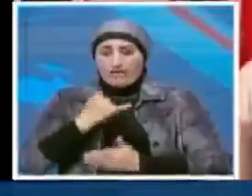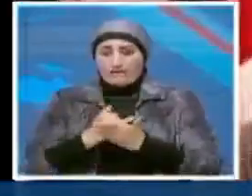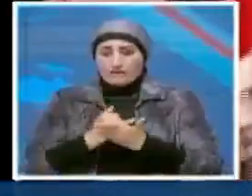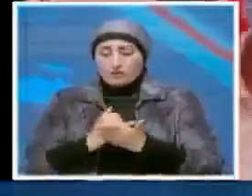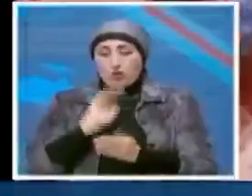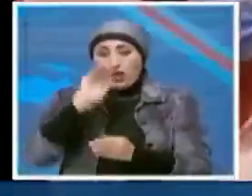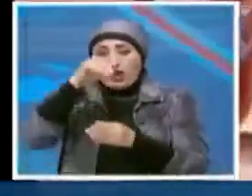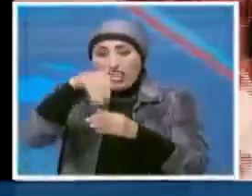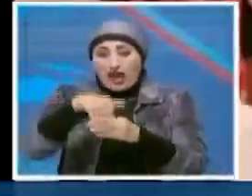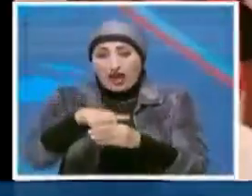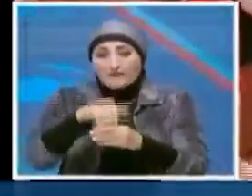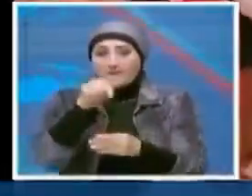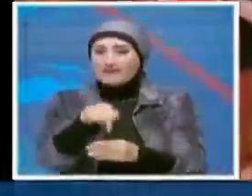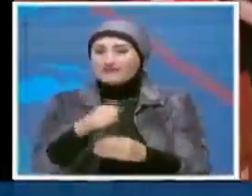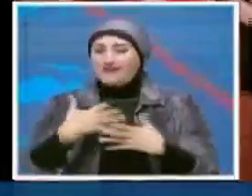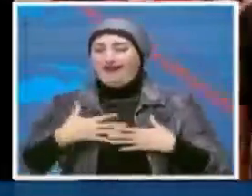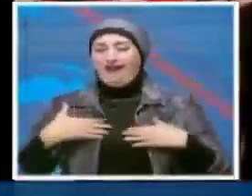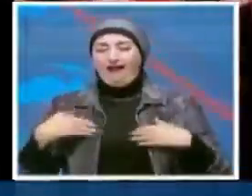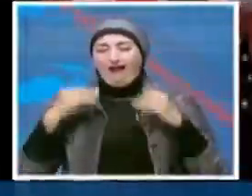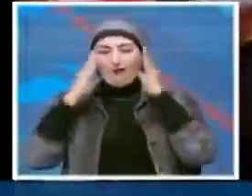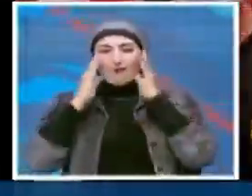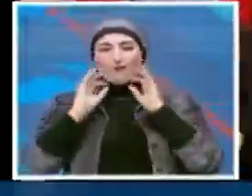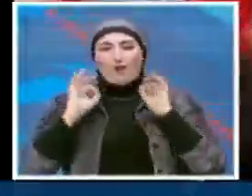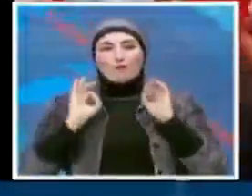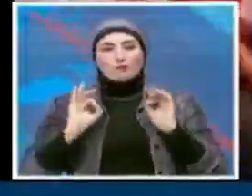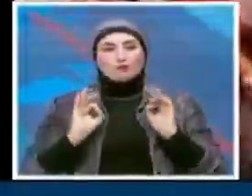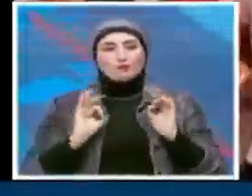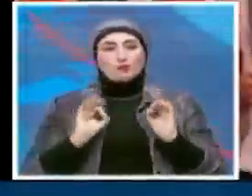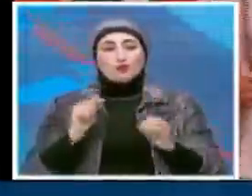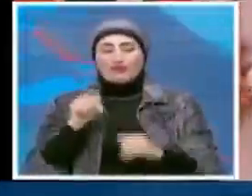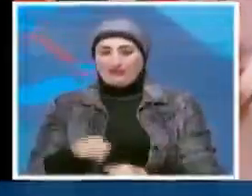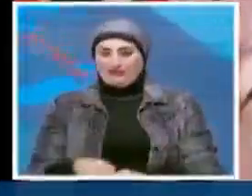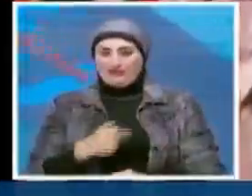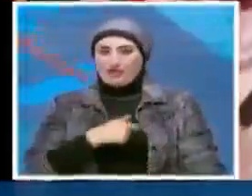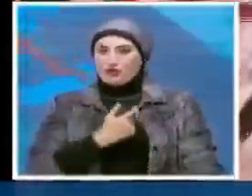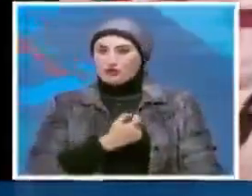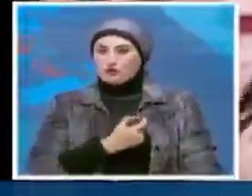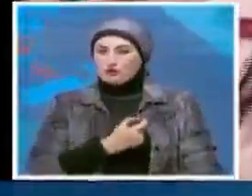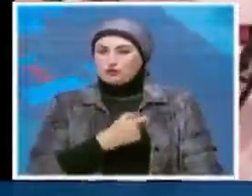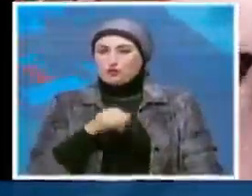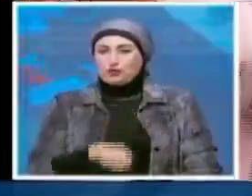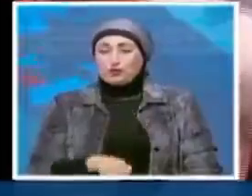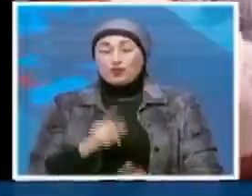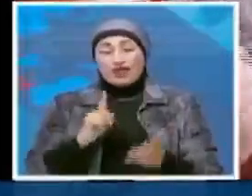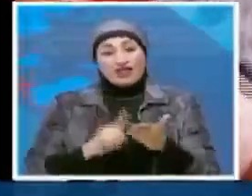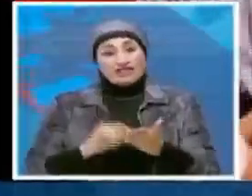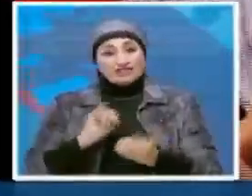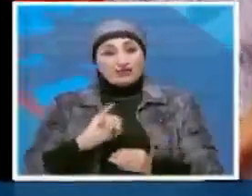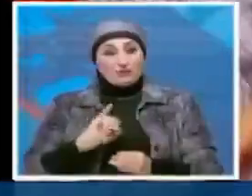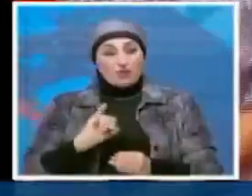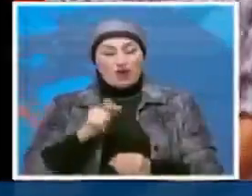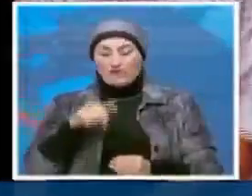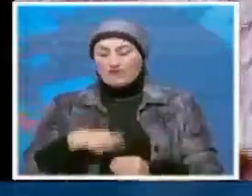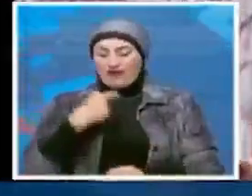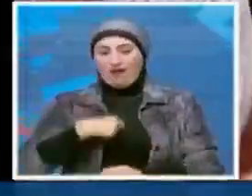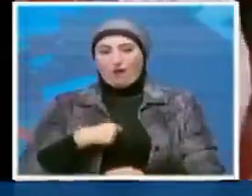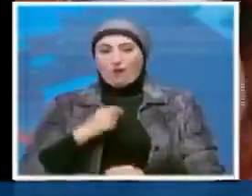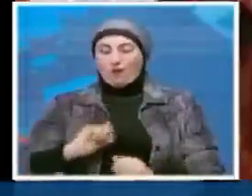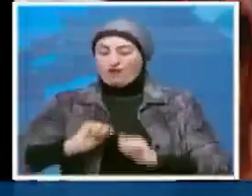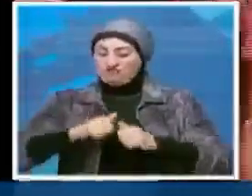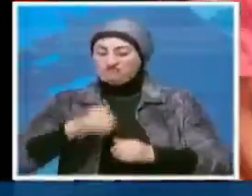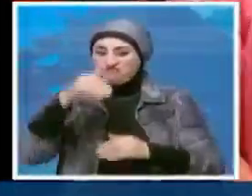تترافق بمشاعر البهجة والسرور، مبعثها الشعور بأن الصوت الانتخابي له وزن وأنه